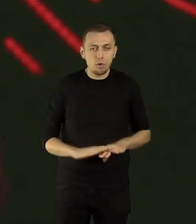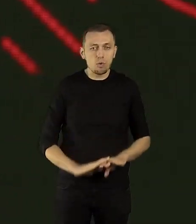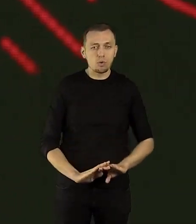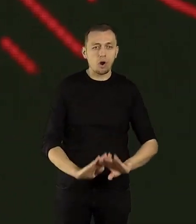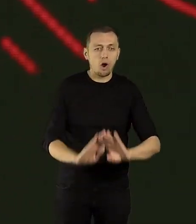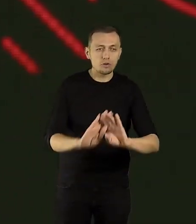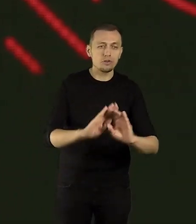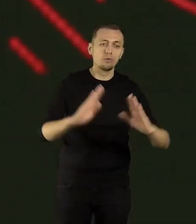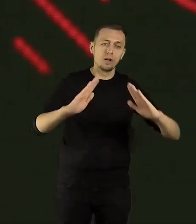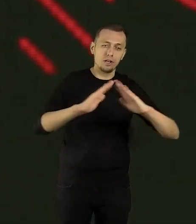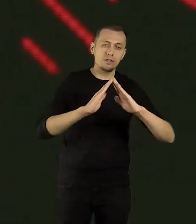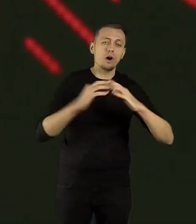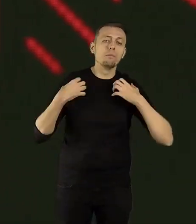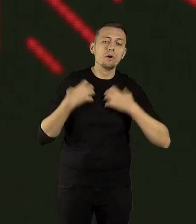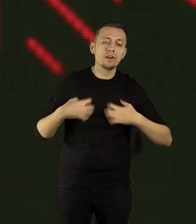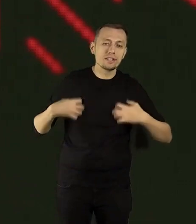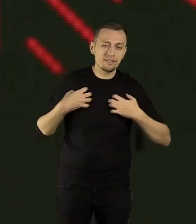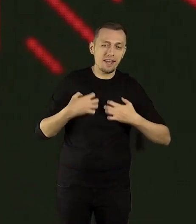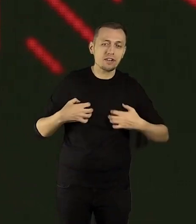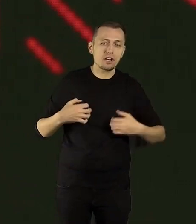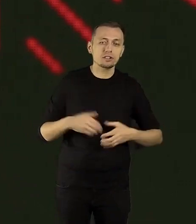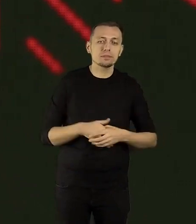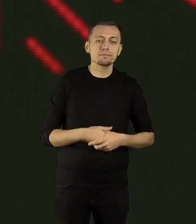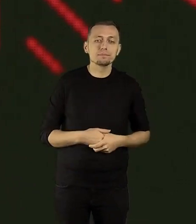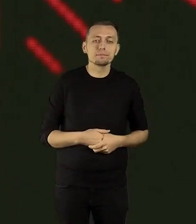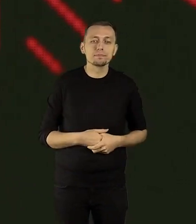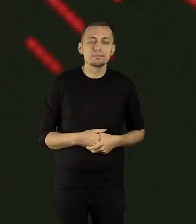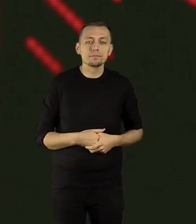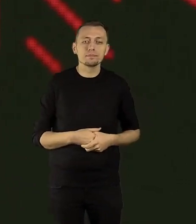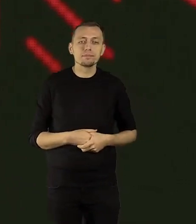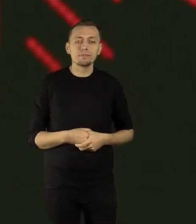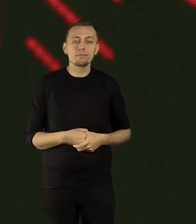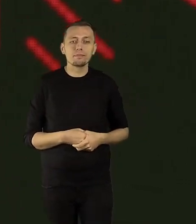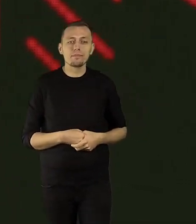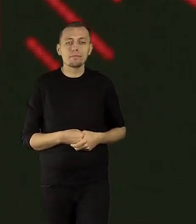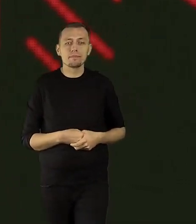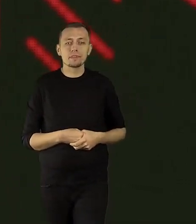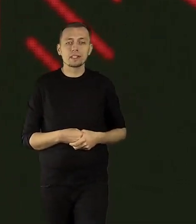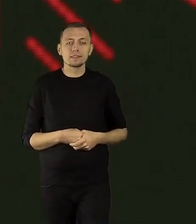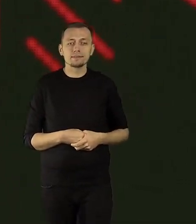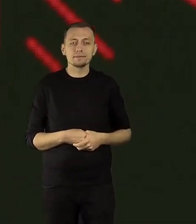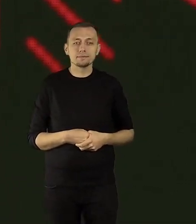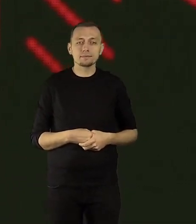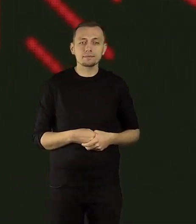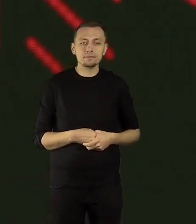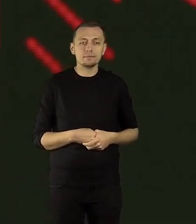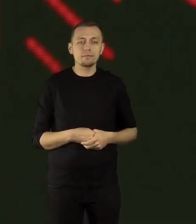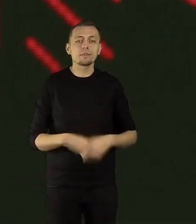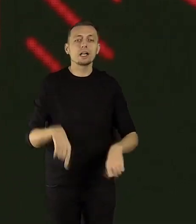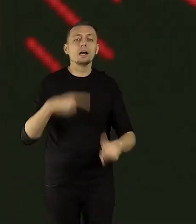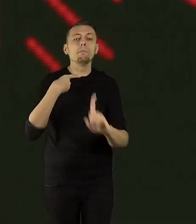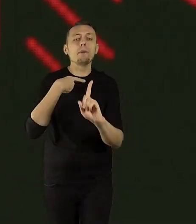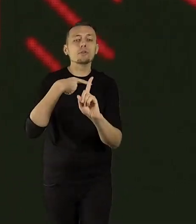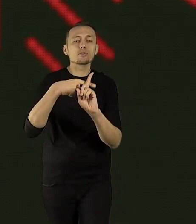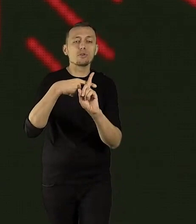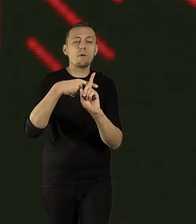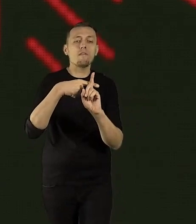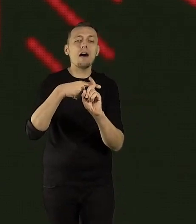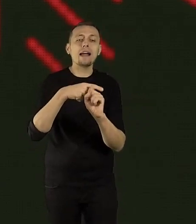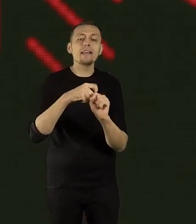I pozwólcie, że podsumuję to trzema końcowymi stwierdzeniami i